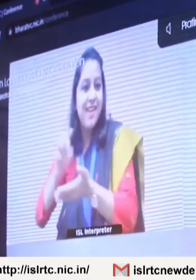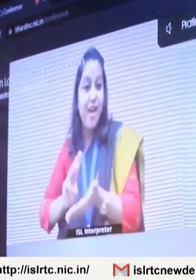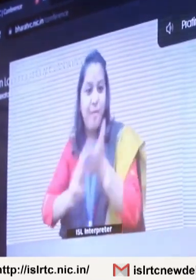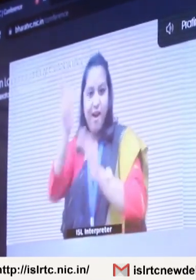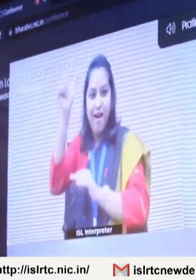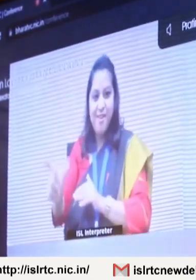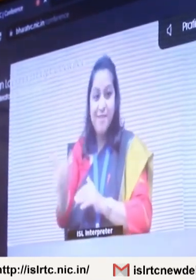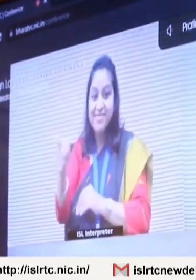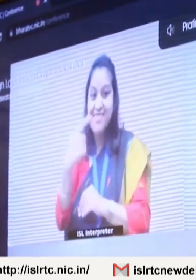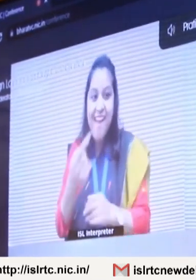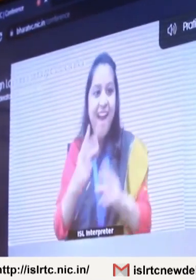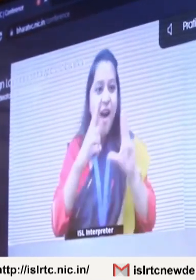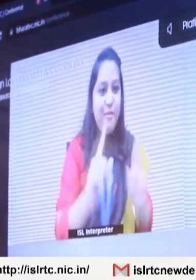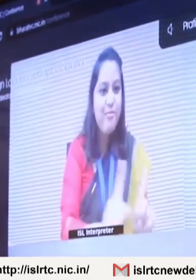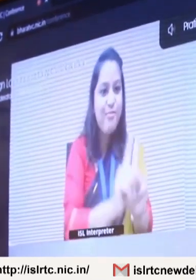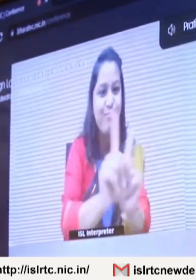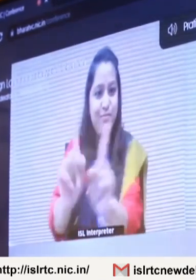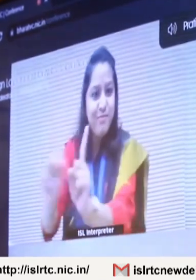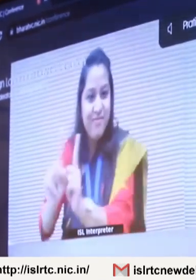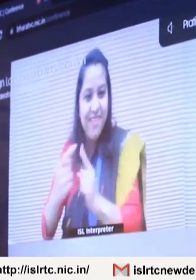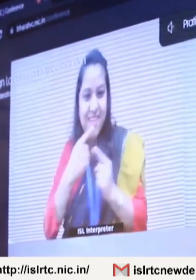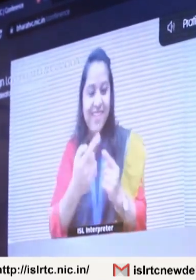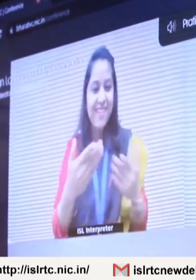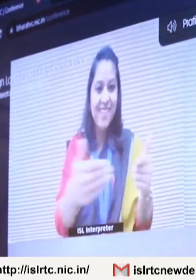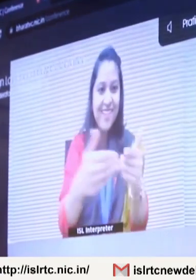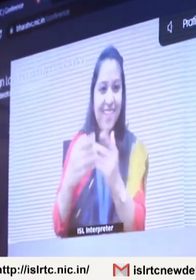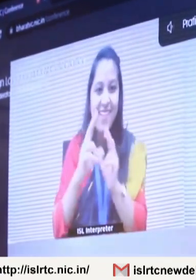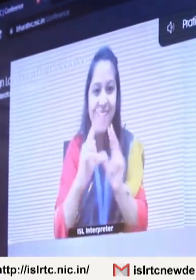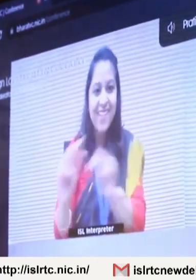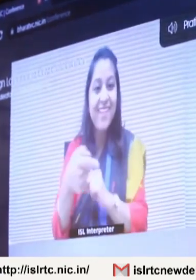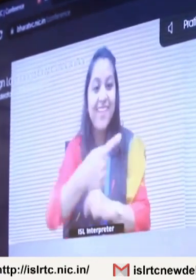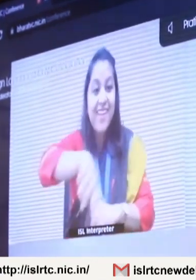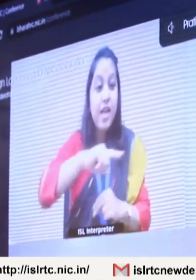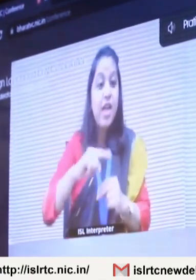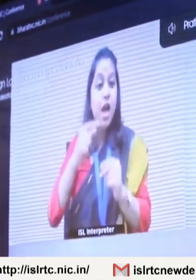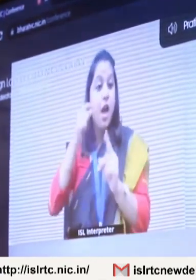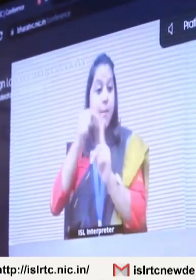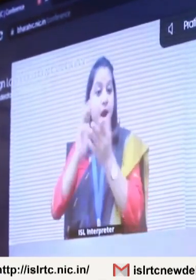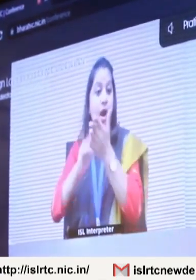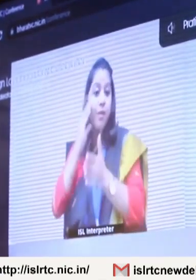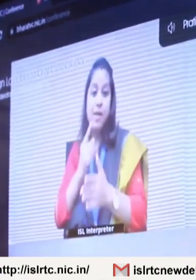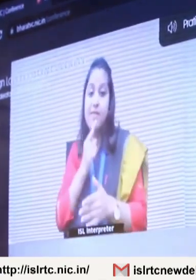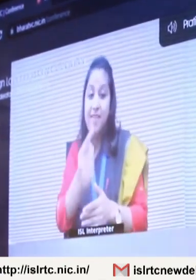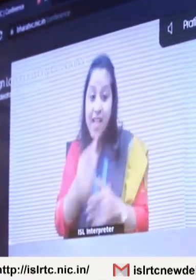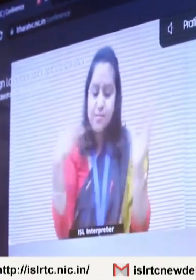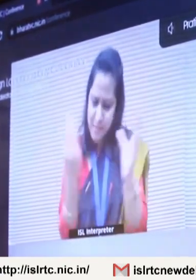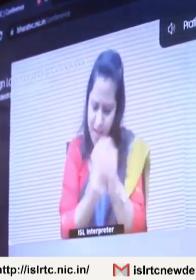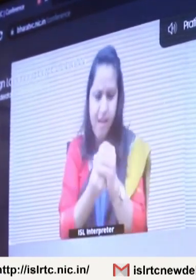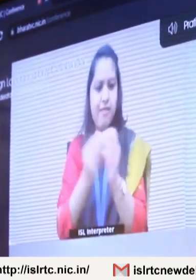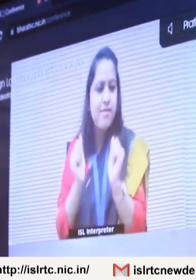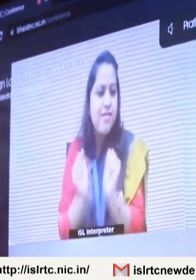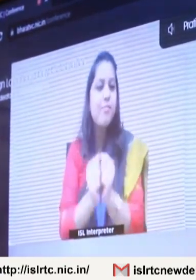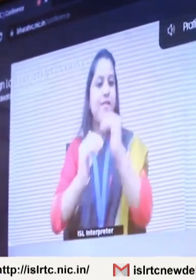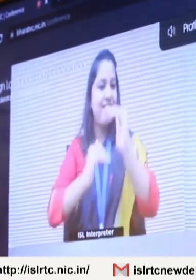ऐसे उन्होंने बोला जो हमारे माननीय प्रधानमंत्री का जो सबका साथ के लेके सबका